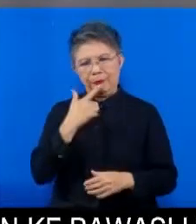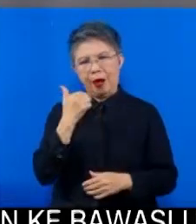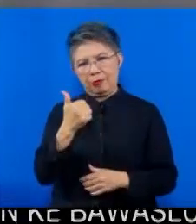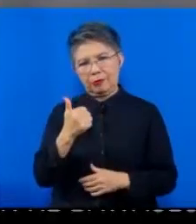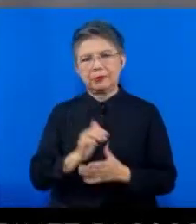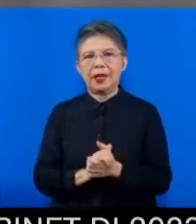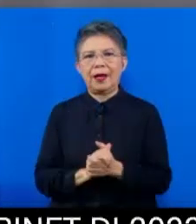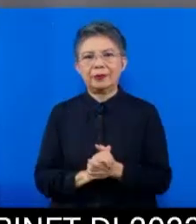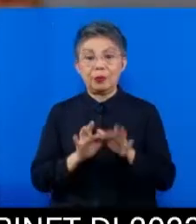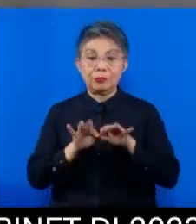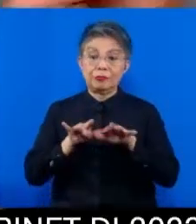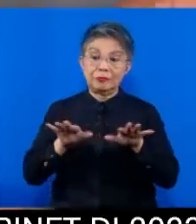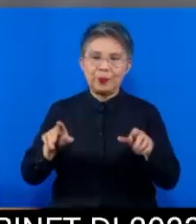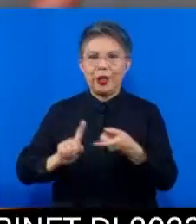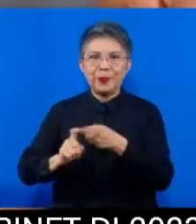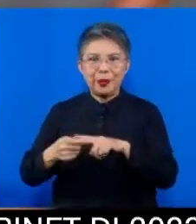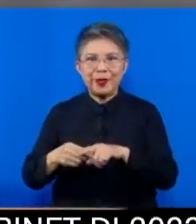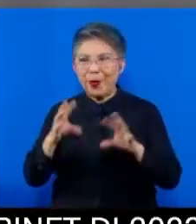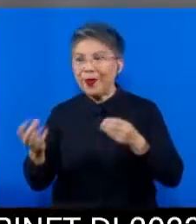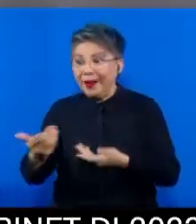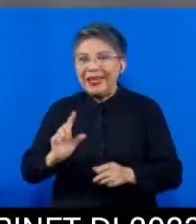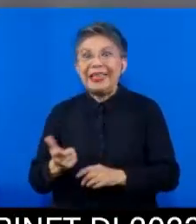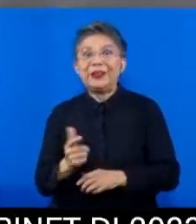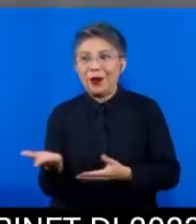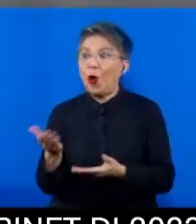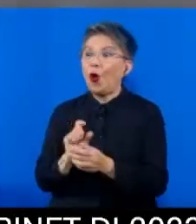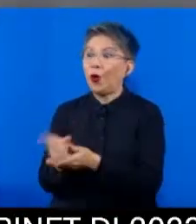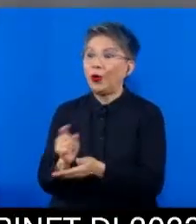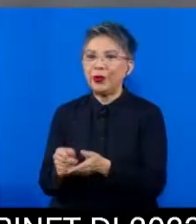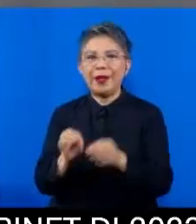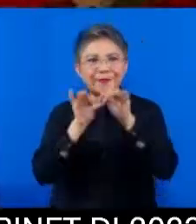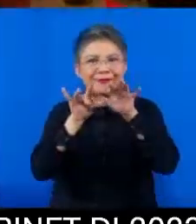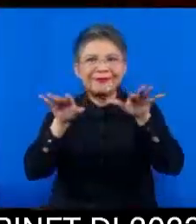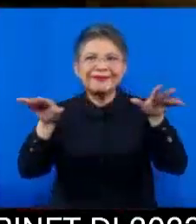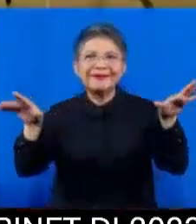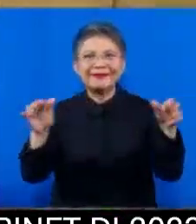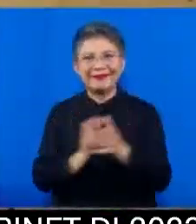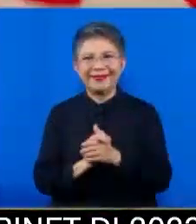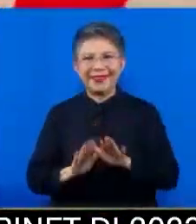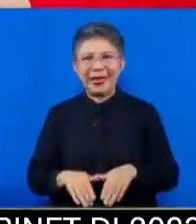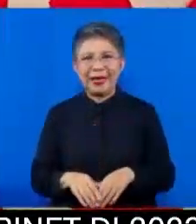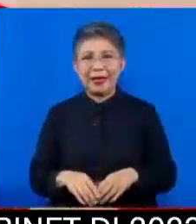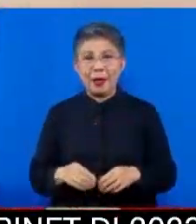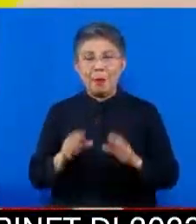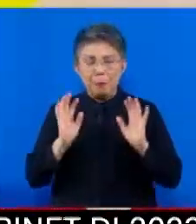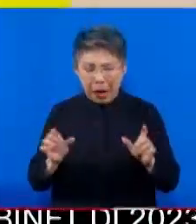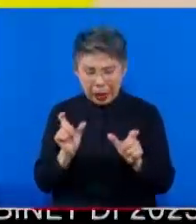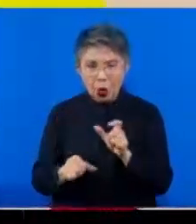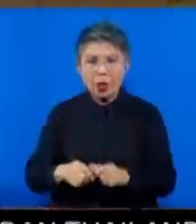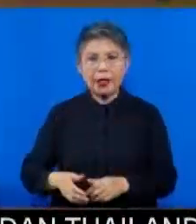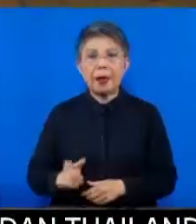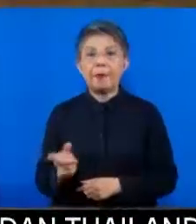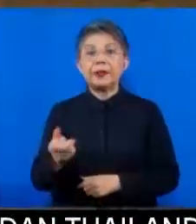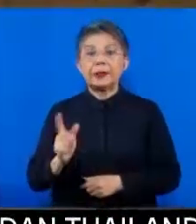Terus akhirnya merembet sampai teman ke teman, dari mulut ke mulut. Karena tingginya permintaan pesanan